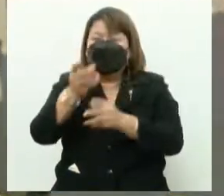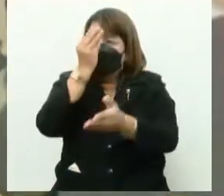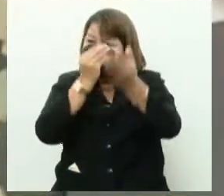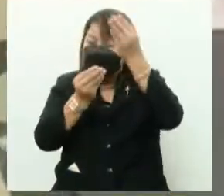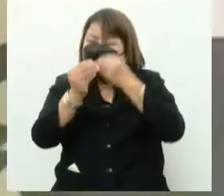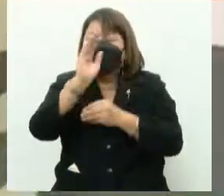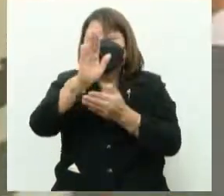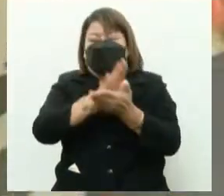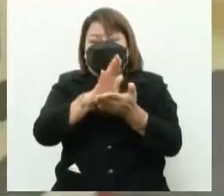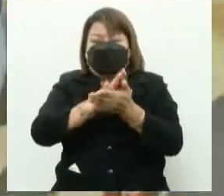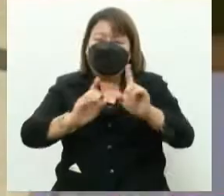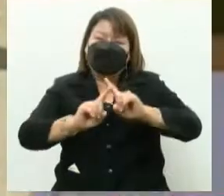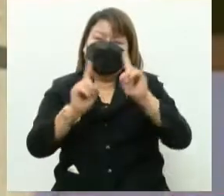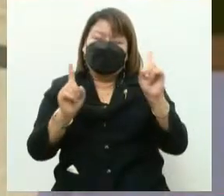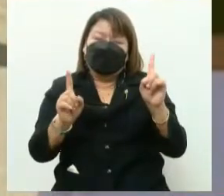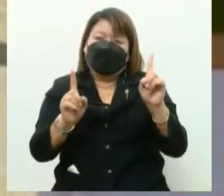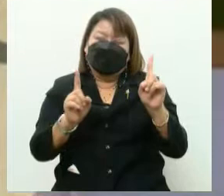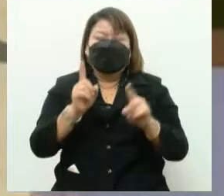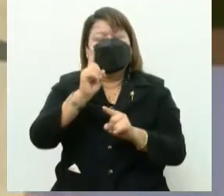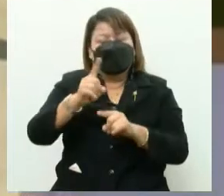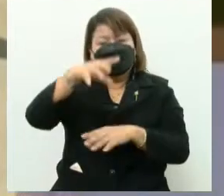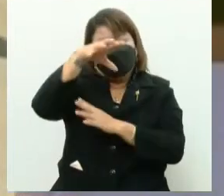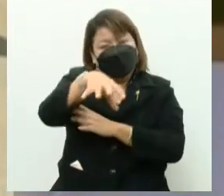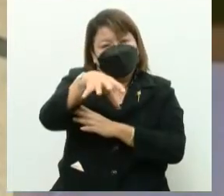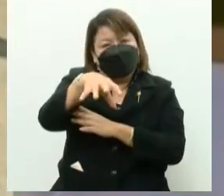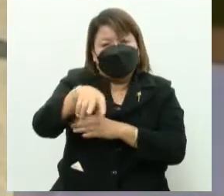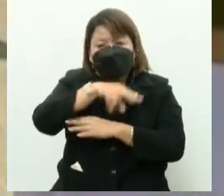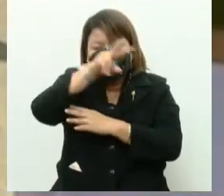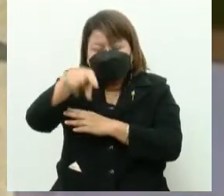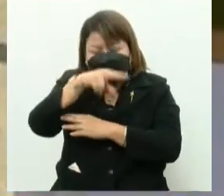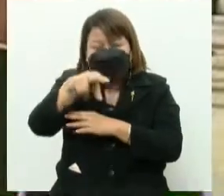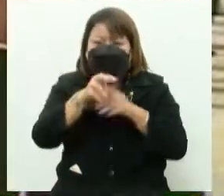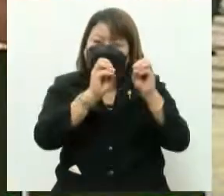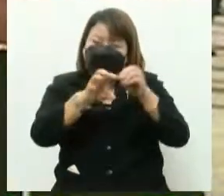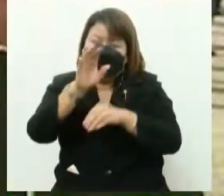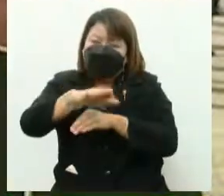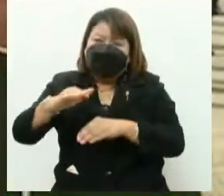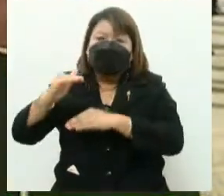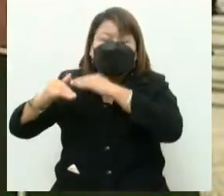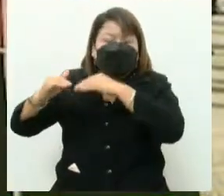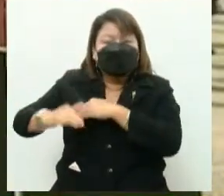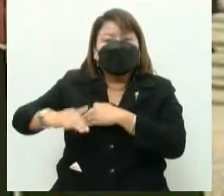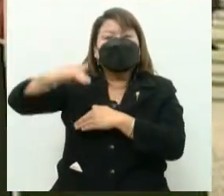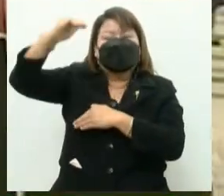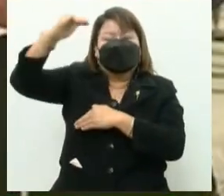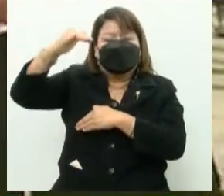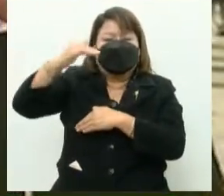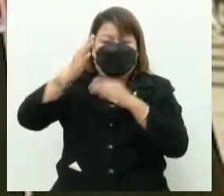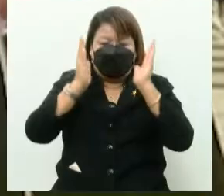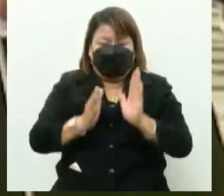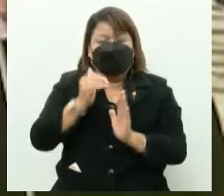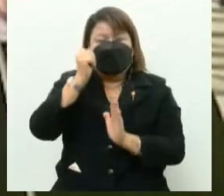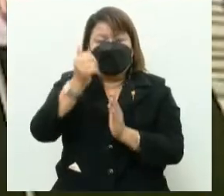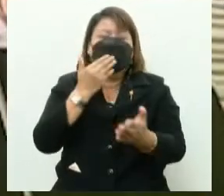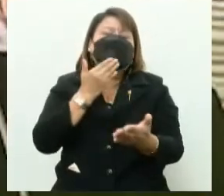ถานศึกษาแต่ละแห่งให้เป็นสถานที่ที่ดูแลปลูกฝังนักเรียนให้เติบใหญ่เป็นพลเมืองที่ดีมีคุณค่